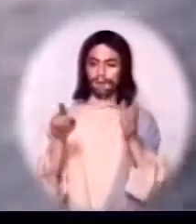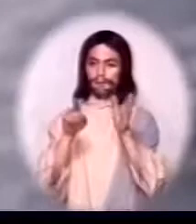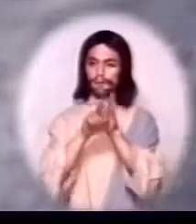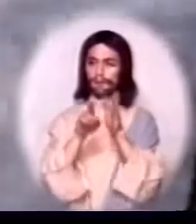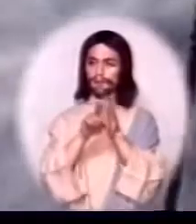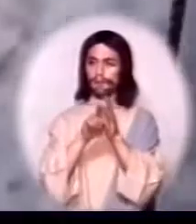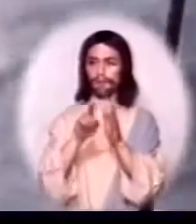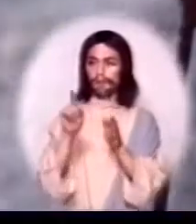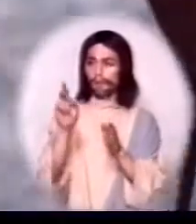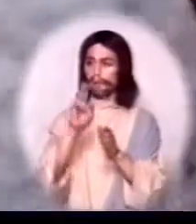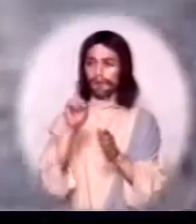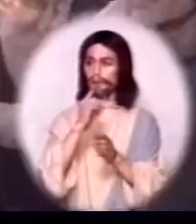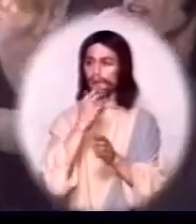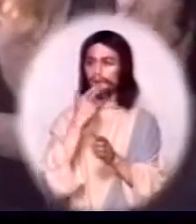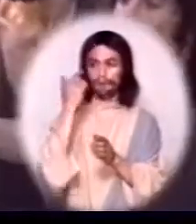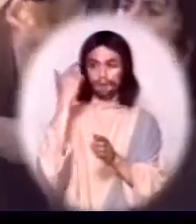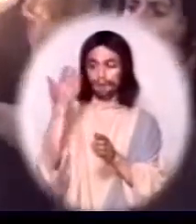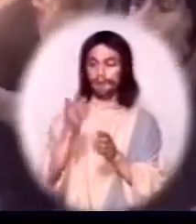믿음이 어찌 되었느냐?